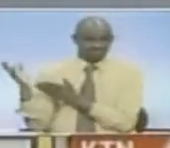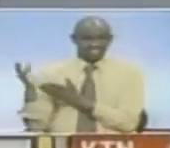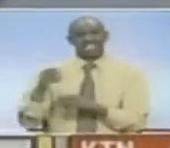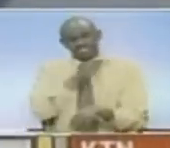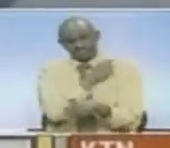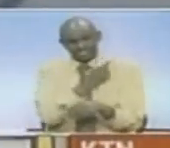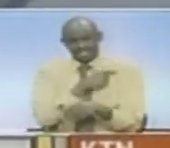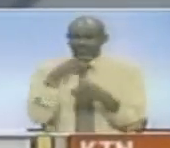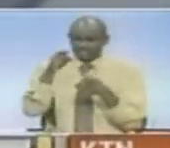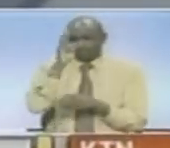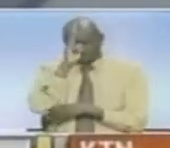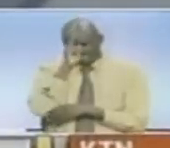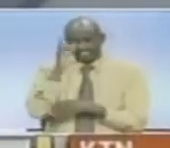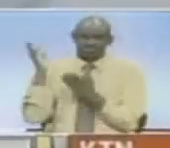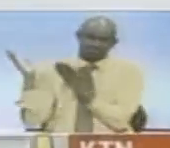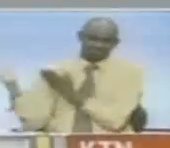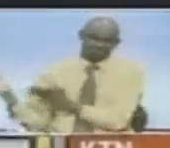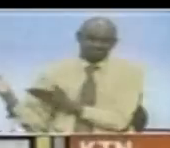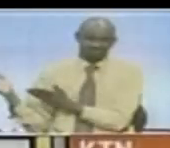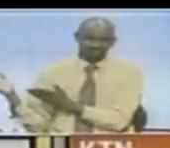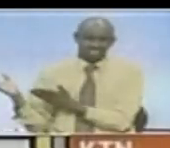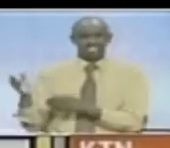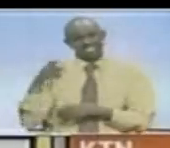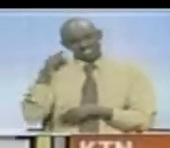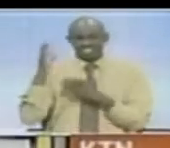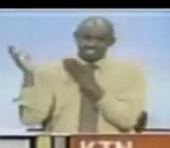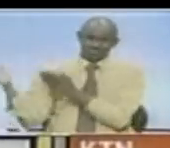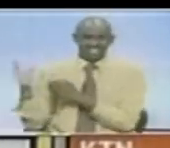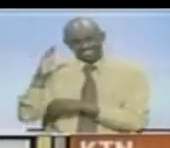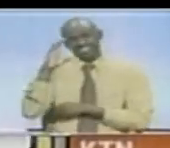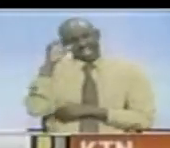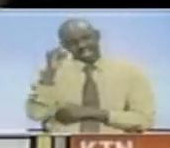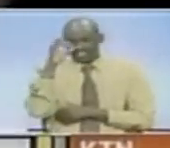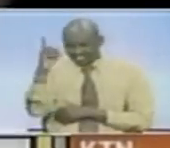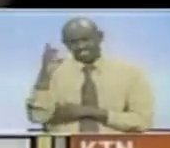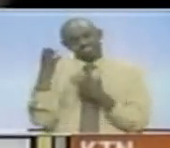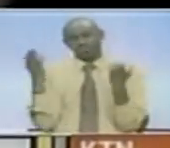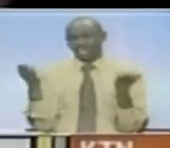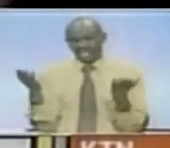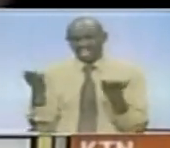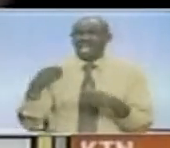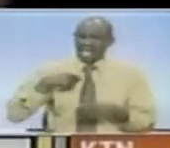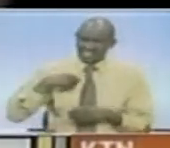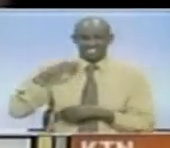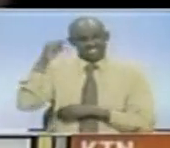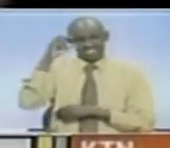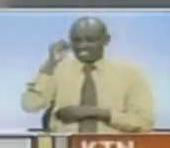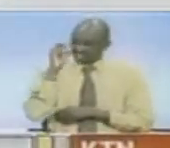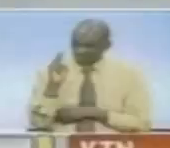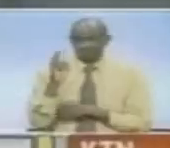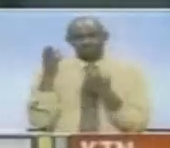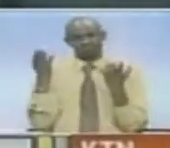Inspector General wa polisi David Kimayo, mkurugenzi wa CID Ndegwa Muhoro, kamanda wa GSU Kitili